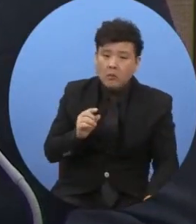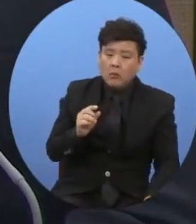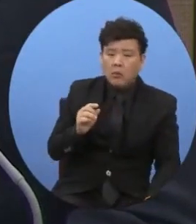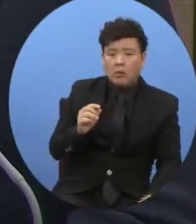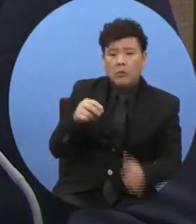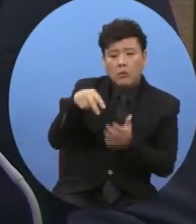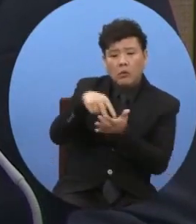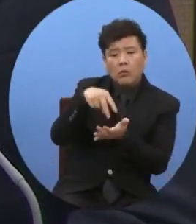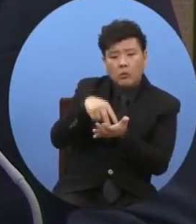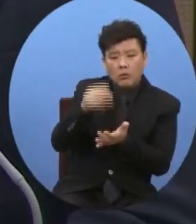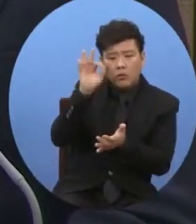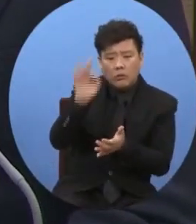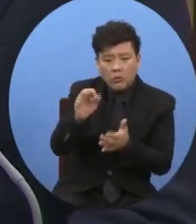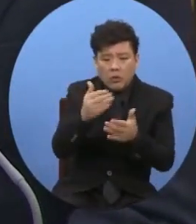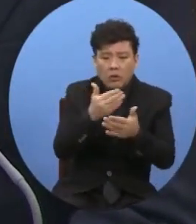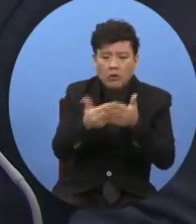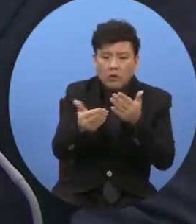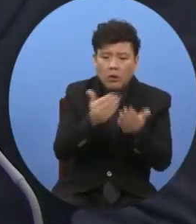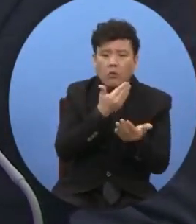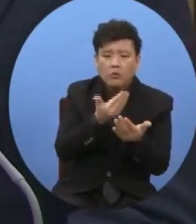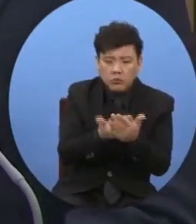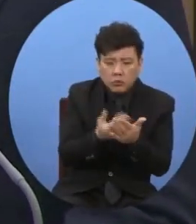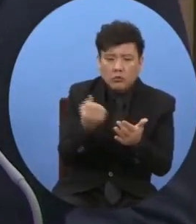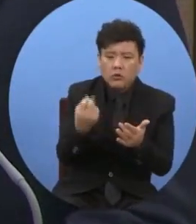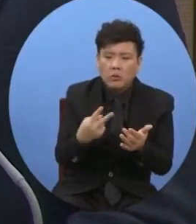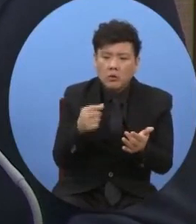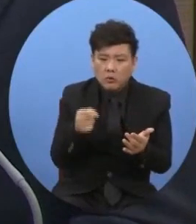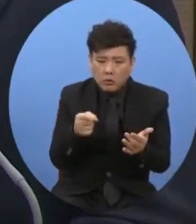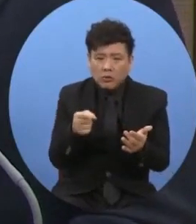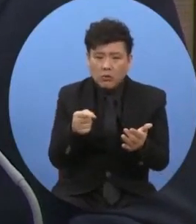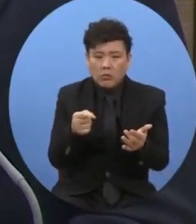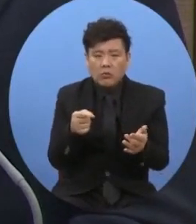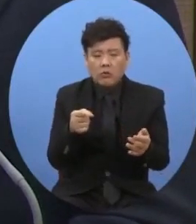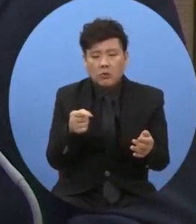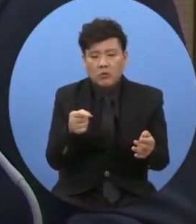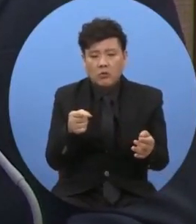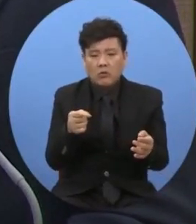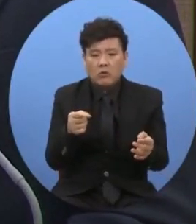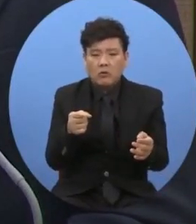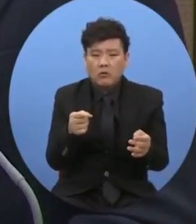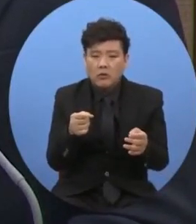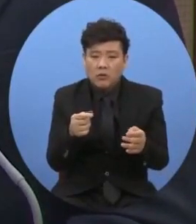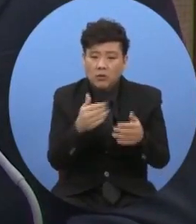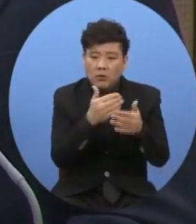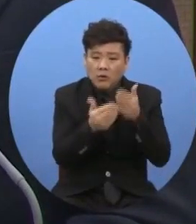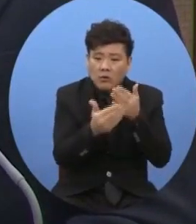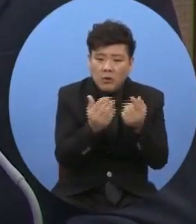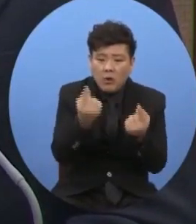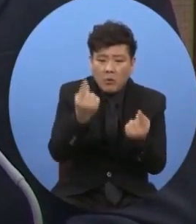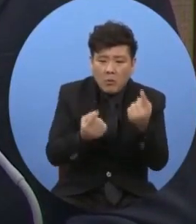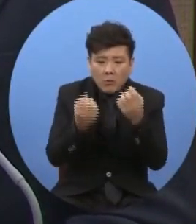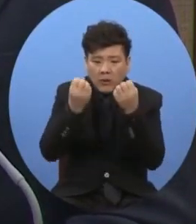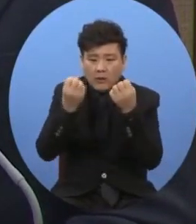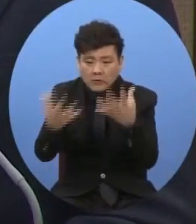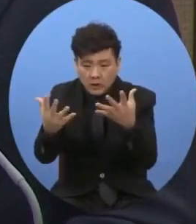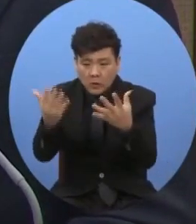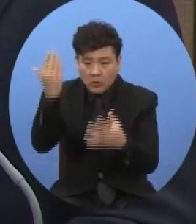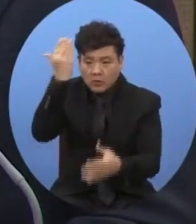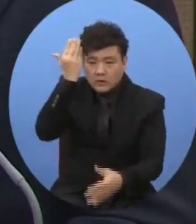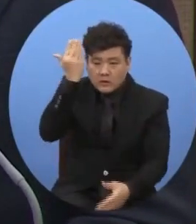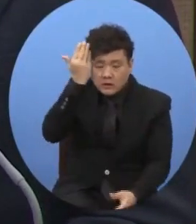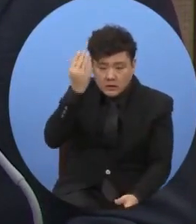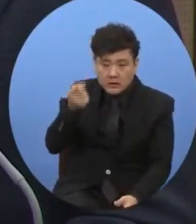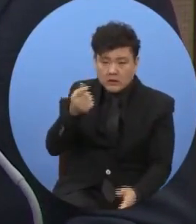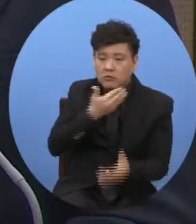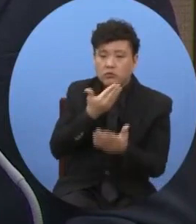따라서는 경륜이 중요할 수도 있고 또 패기가 중요할 수도 있고 또 경험보다는 새로운 신지식이 더 중요한